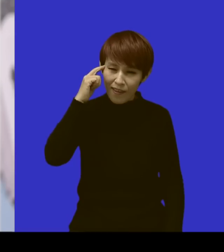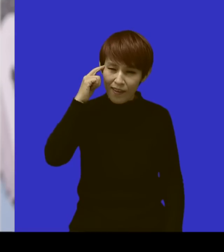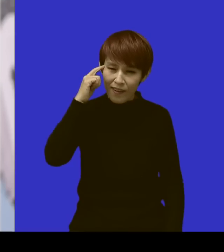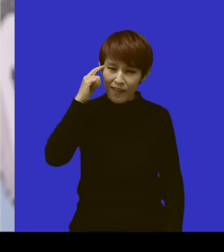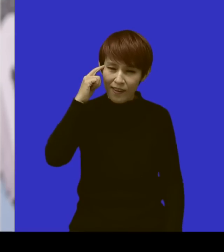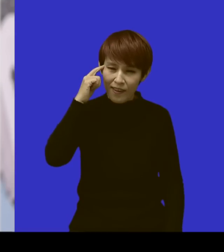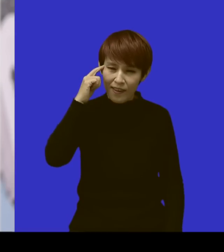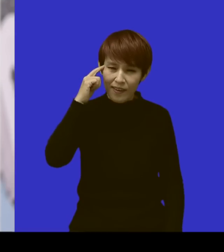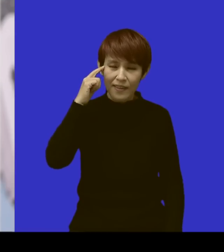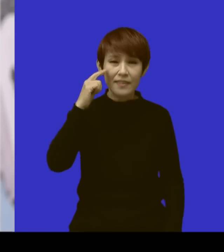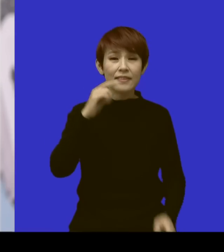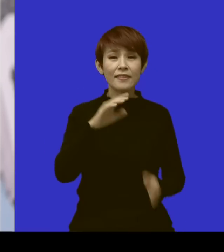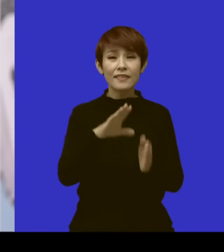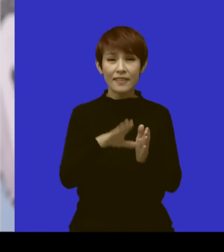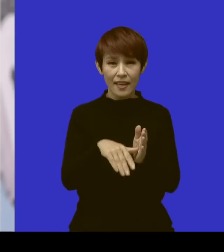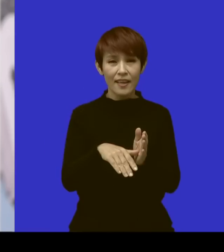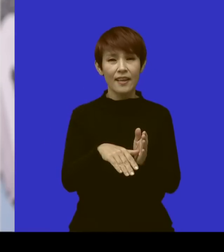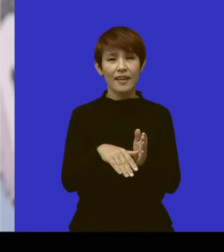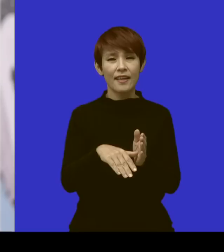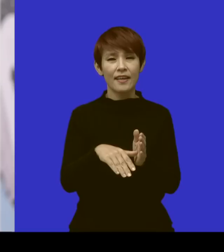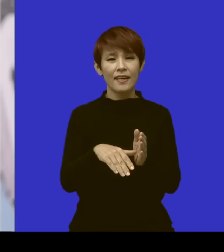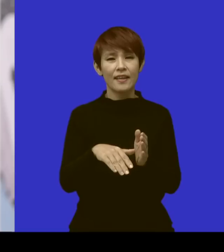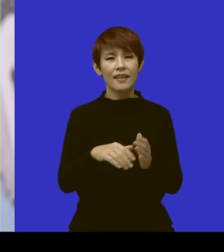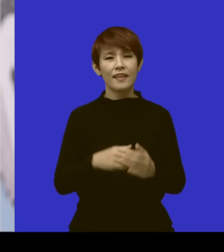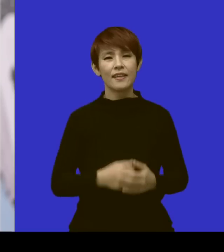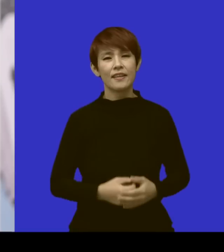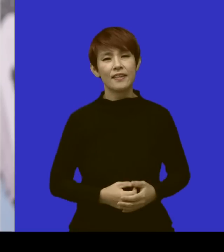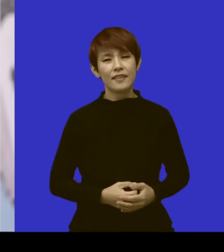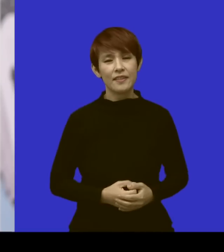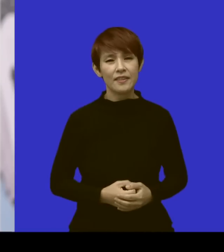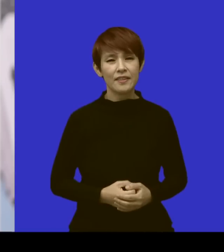그런 생각이 문득 들더라고요. 그러니까